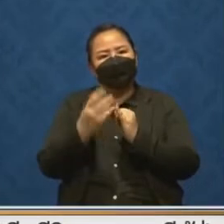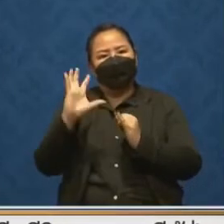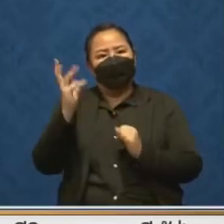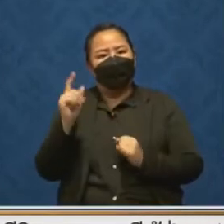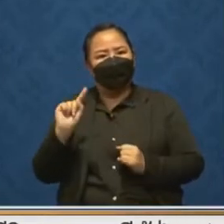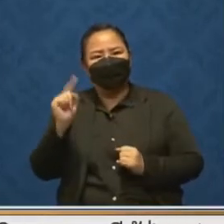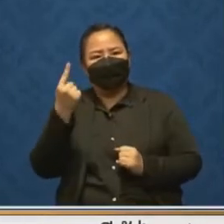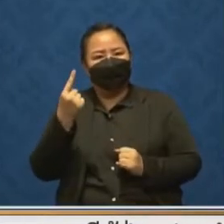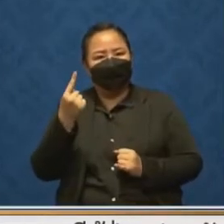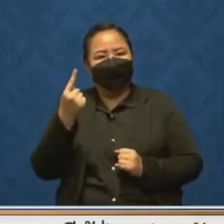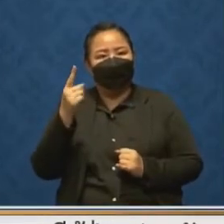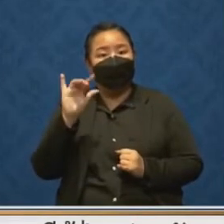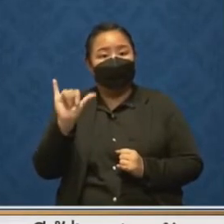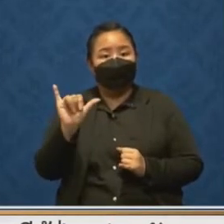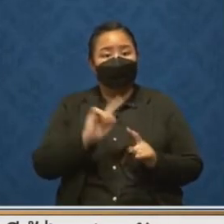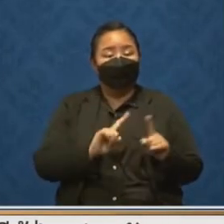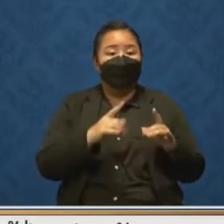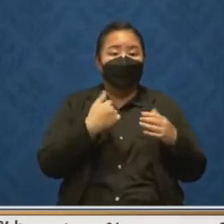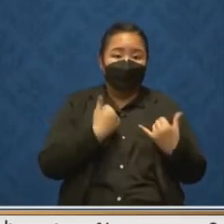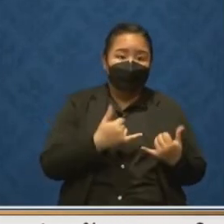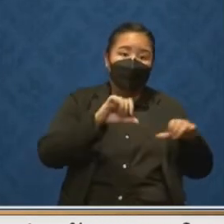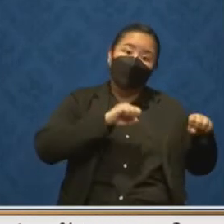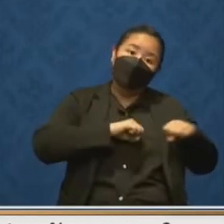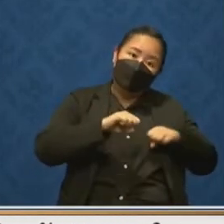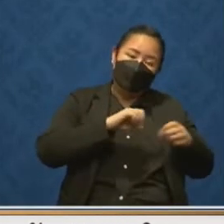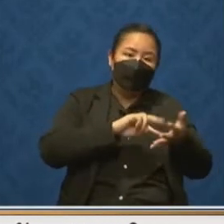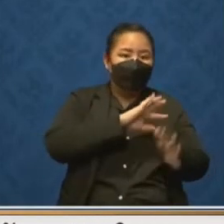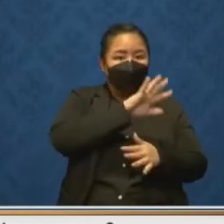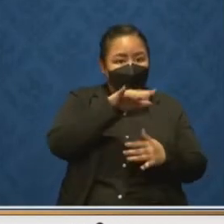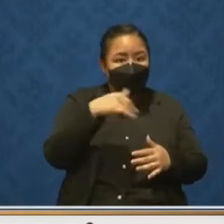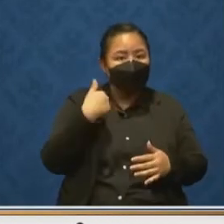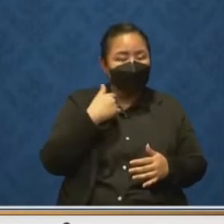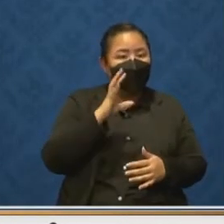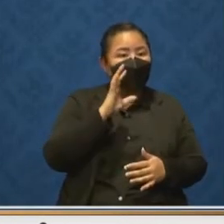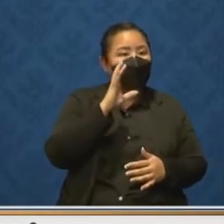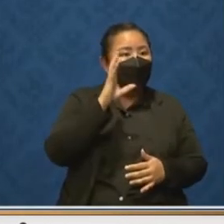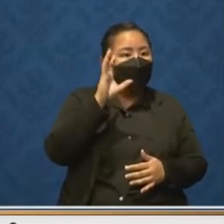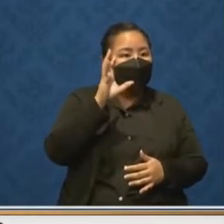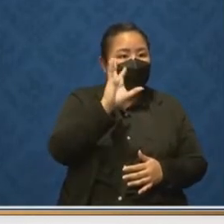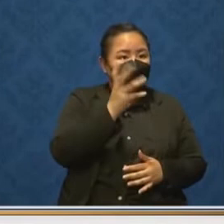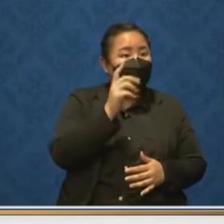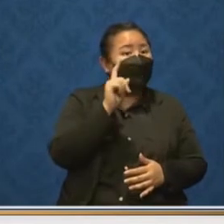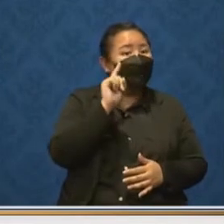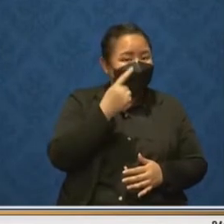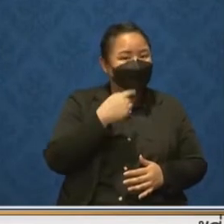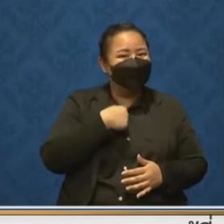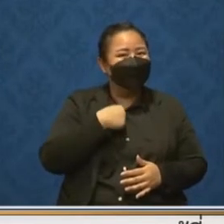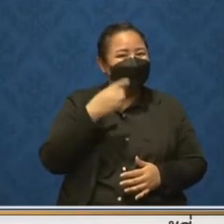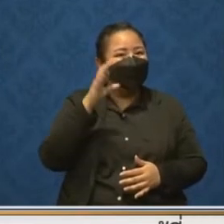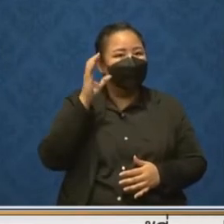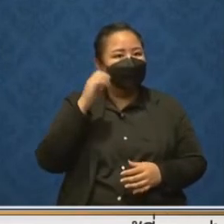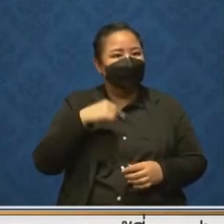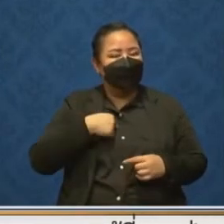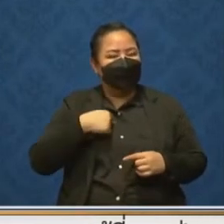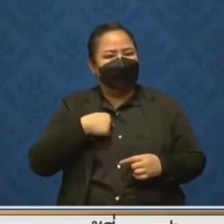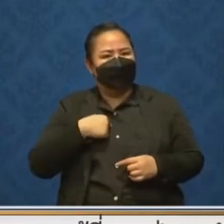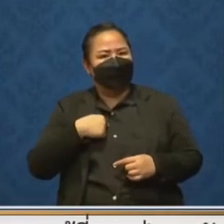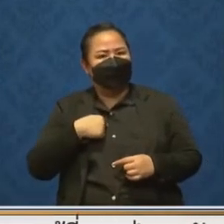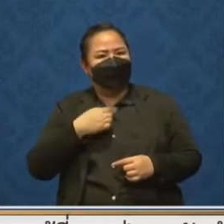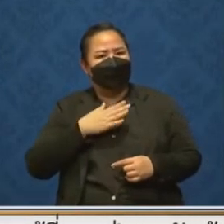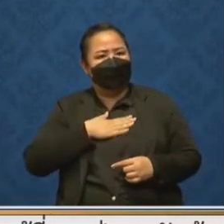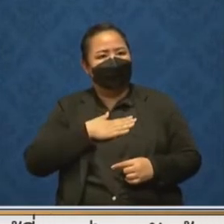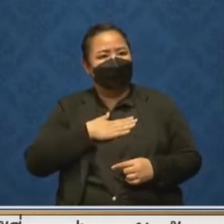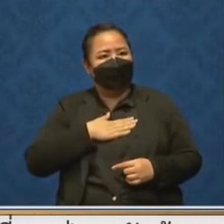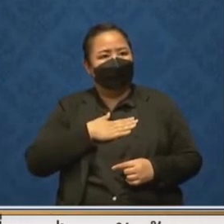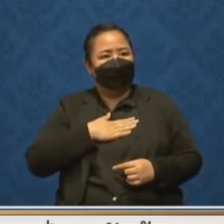กับโกสมยใไทุกครั้งดฉัลงหาเดๆไไหน fundedคำถามคื ทสอ ๆ ค่ะ หนูเป็สาว หนจะได้ต่งาน